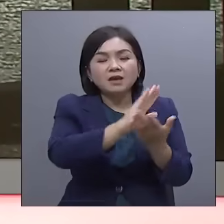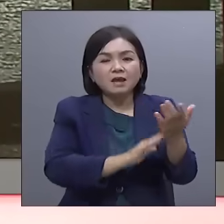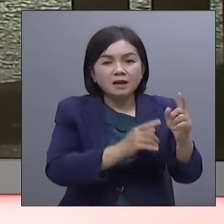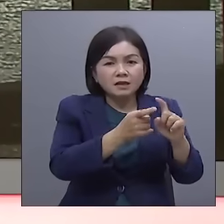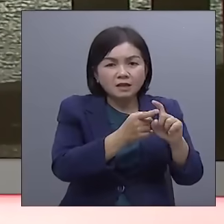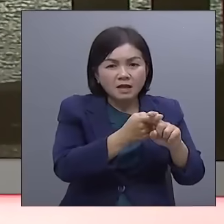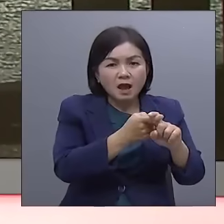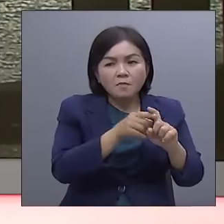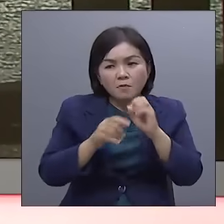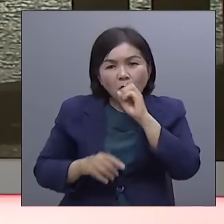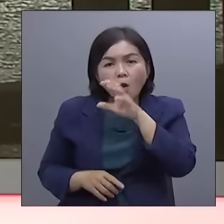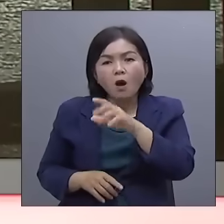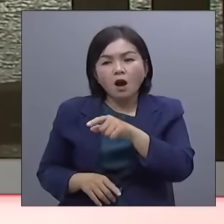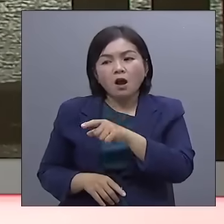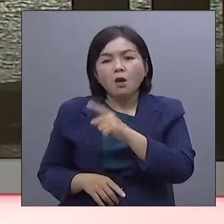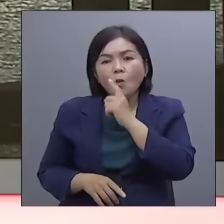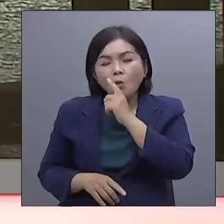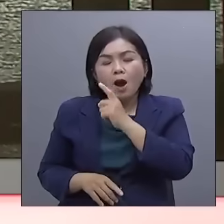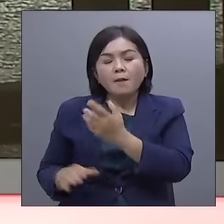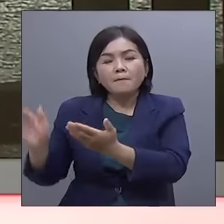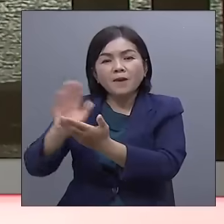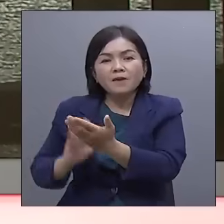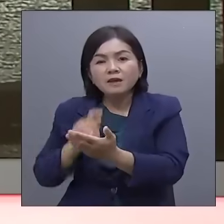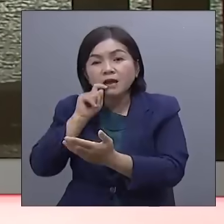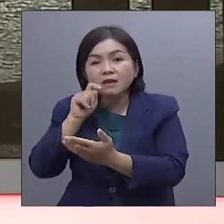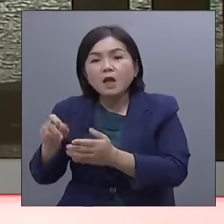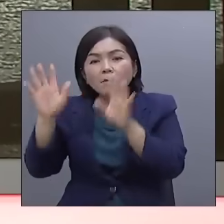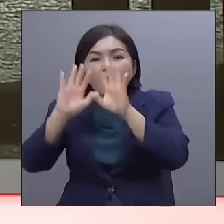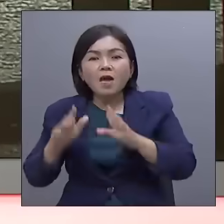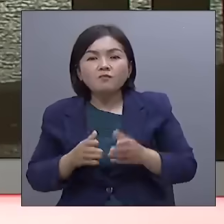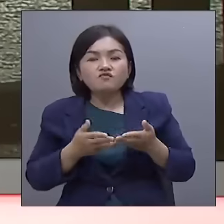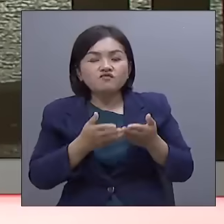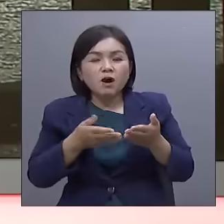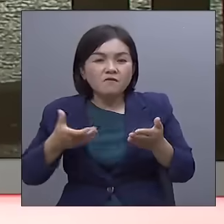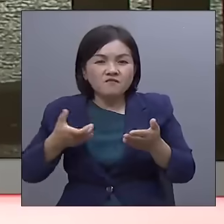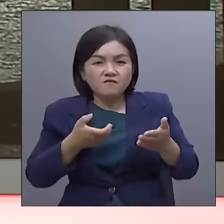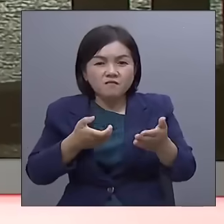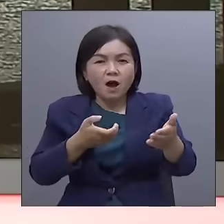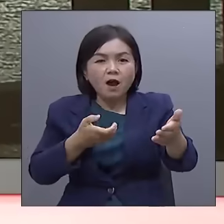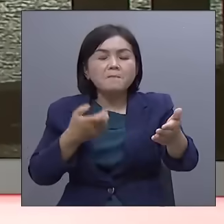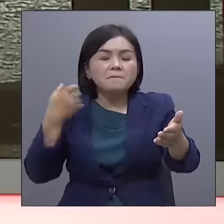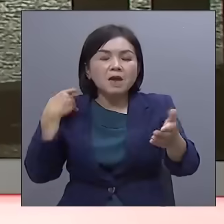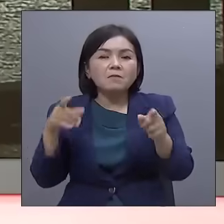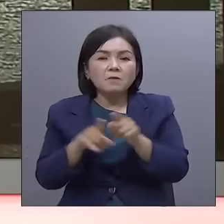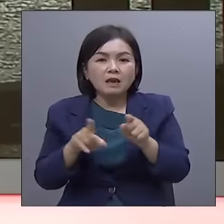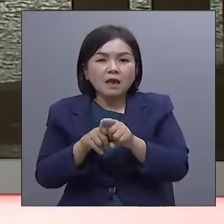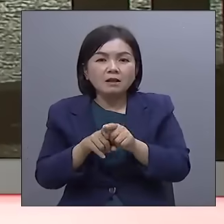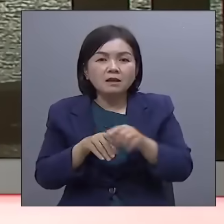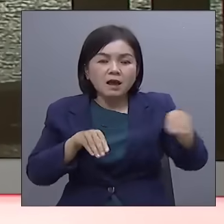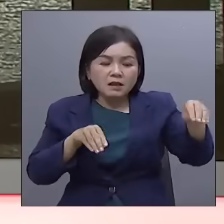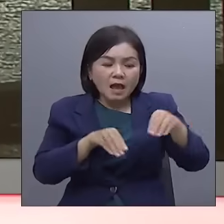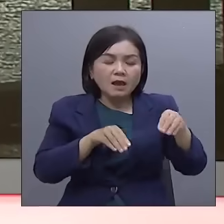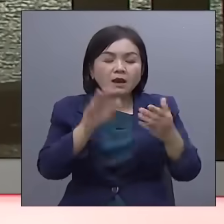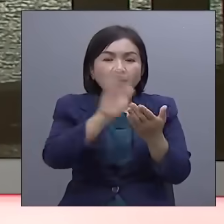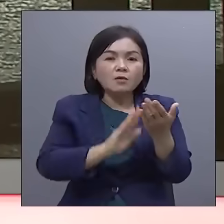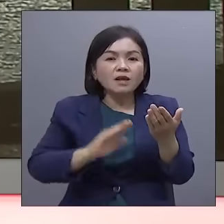ยูเครนเนี่ยมักจะปล่อยเรือโดรนนะคะออกมาจากท่าเรือในโอเด็ดซ่าระยะทางของเมืองโอเดนซากับฐานทัพเรือรัสเซียใน